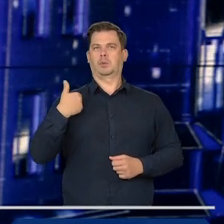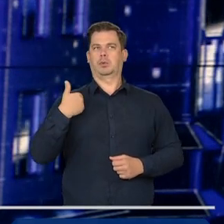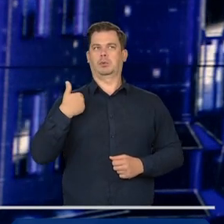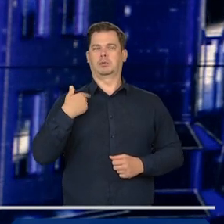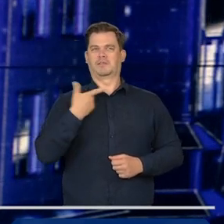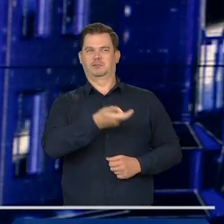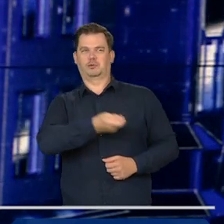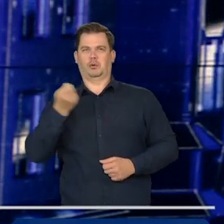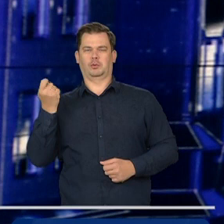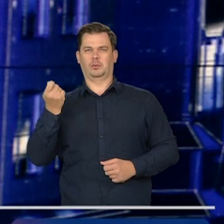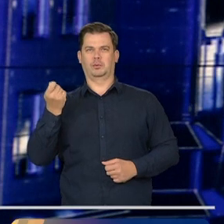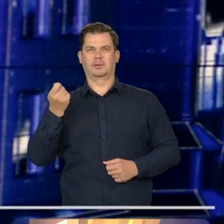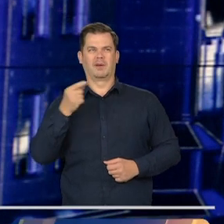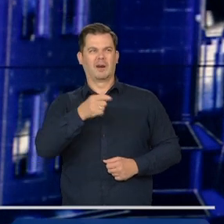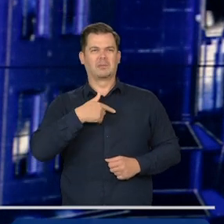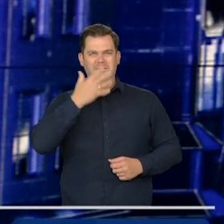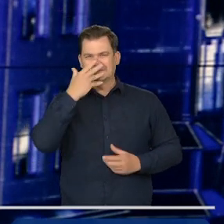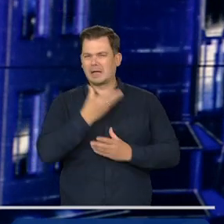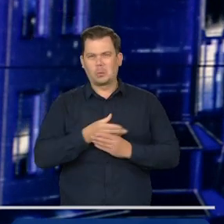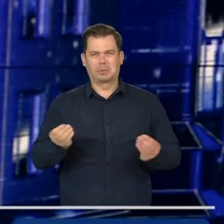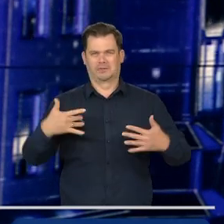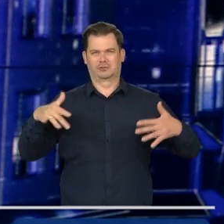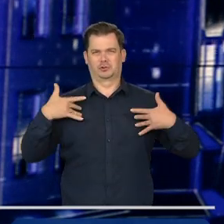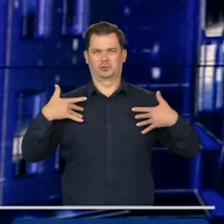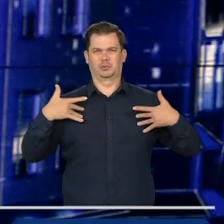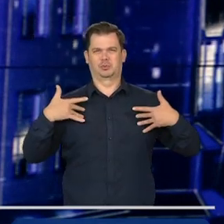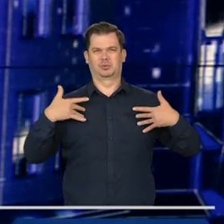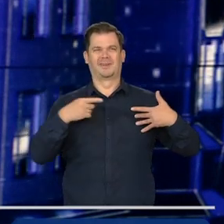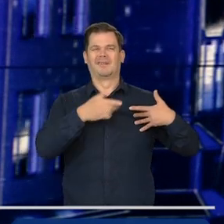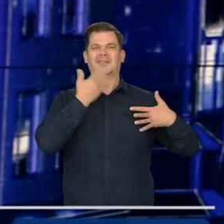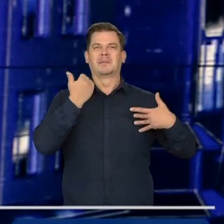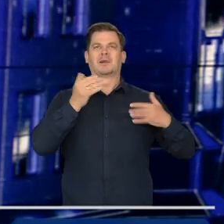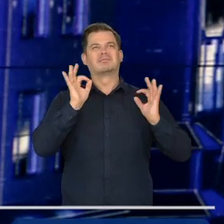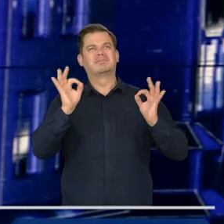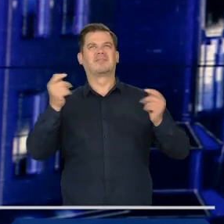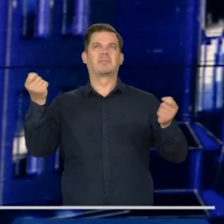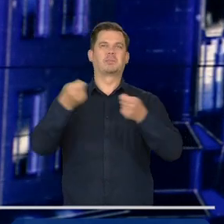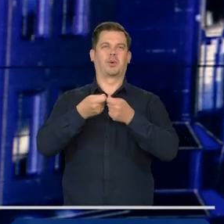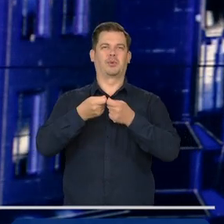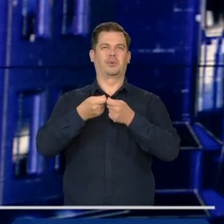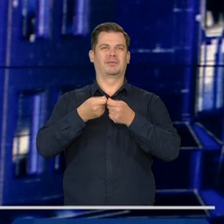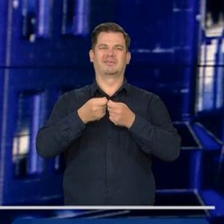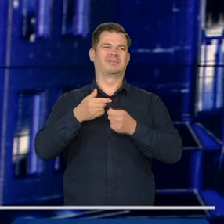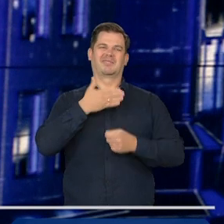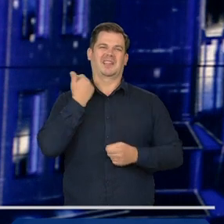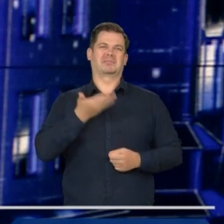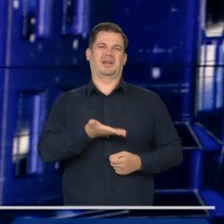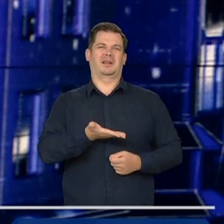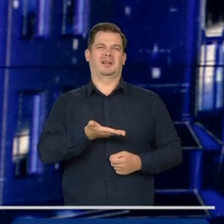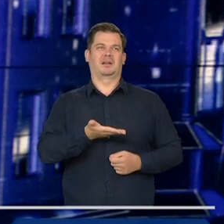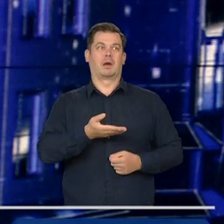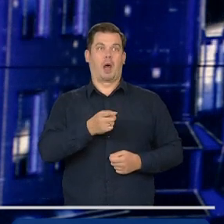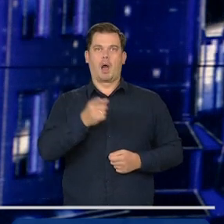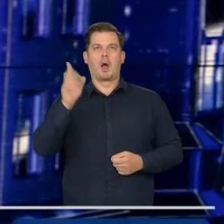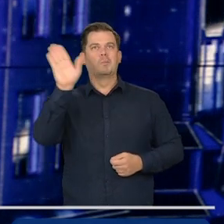swoją stronę. Człowieka zagubionego, człowieka, który niewiele miał wspólnego z Bogiem, człowieka pogubionego życiowo, a